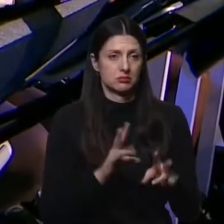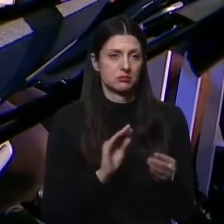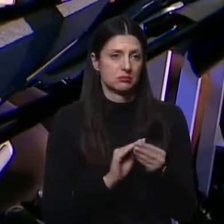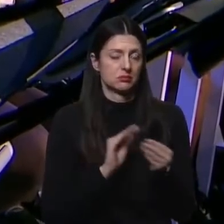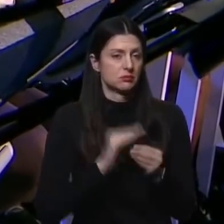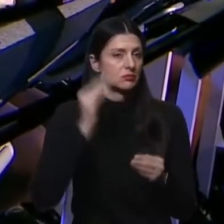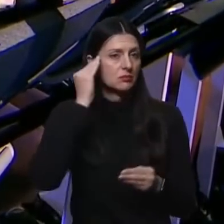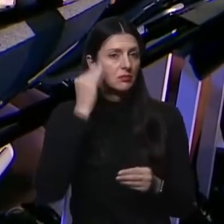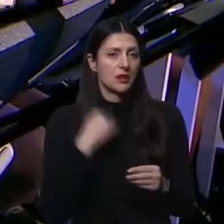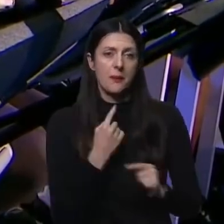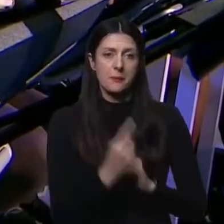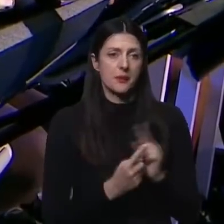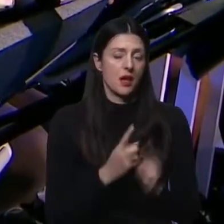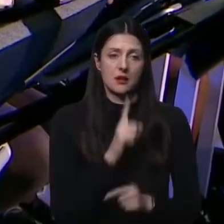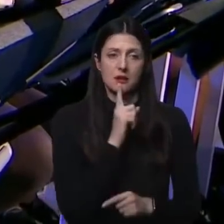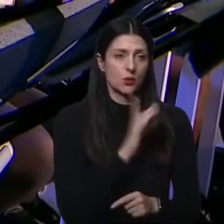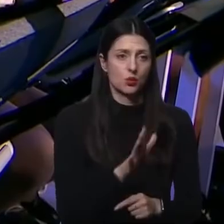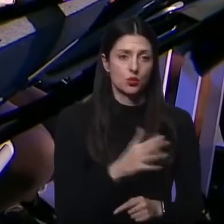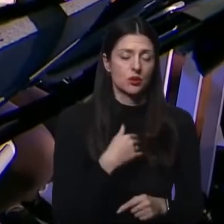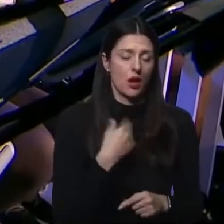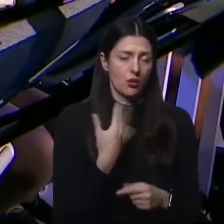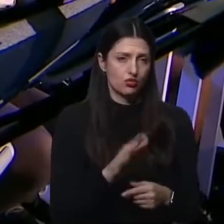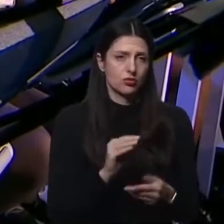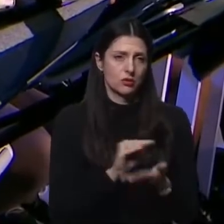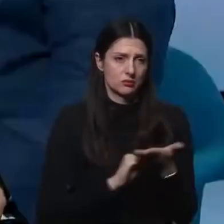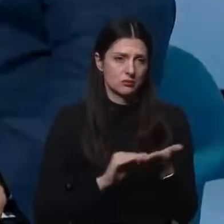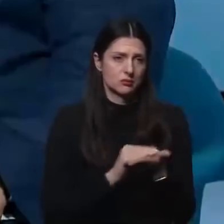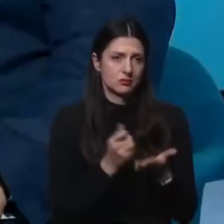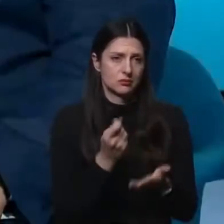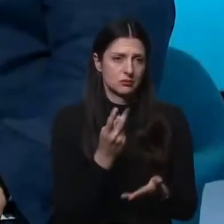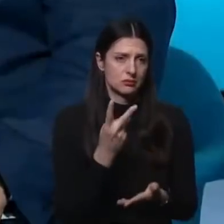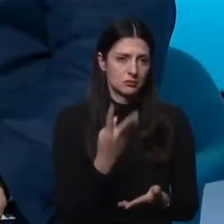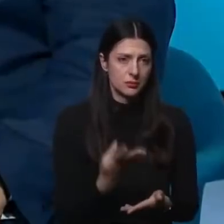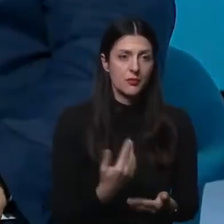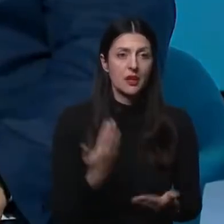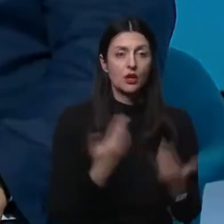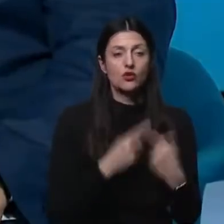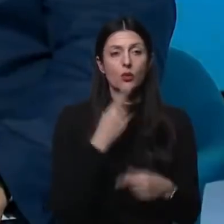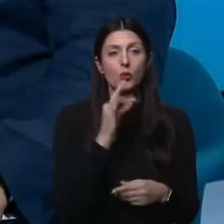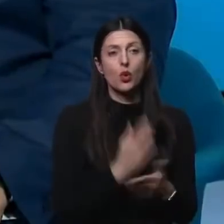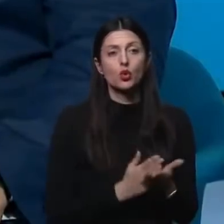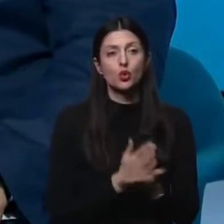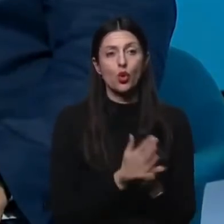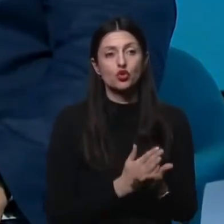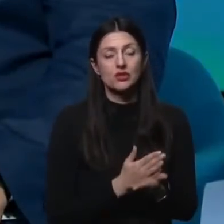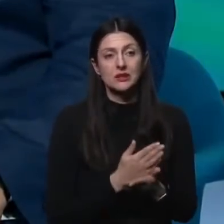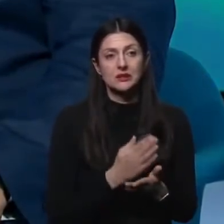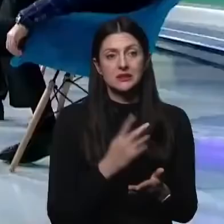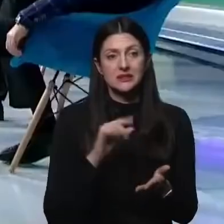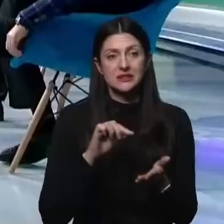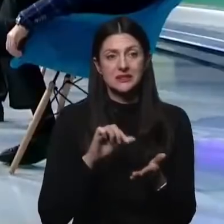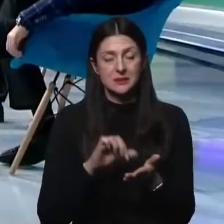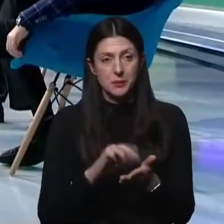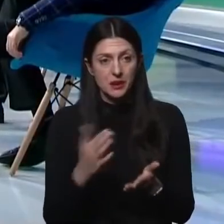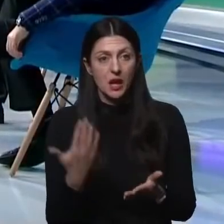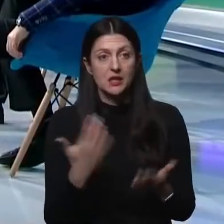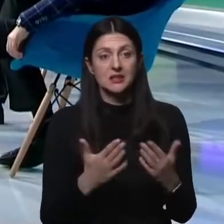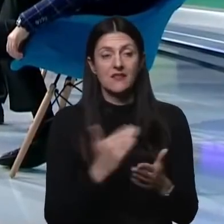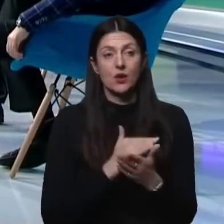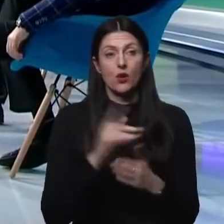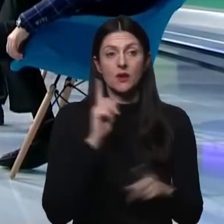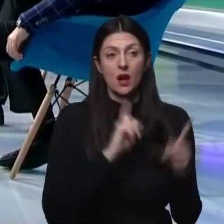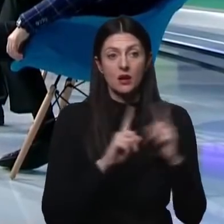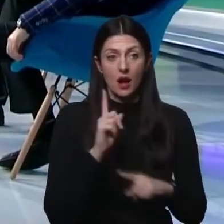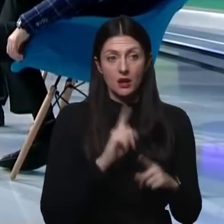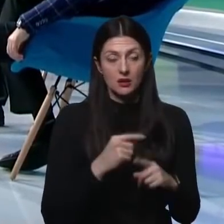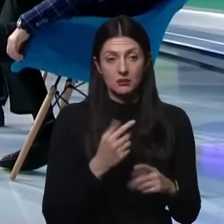Менять их не об этом говорил не единожды. Если мы говорим про должность спикера, примет решение Верховная Рада отправить меня в отставку,